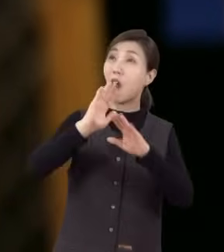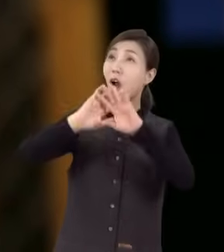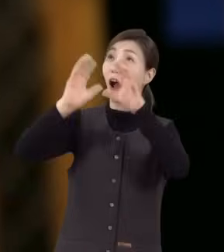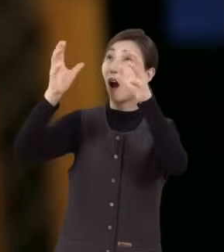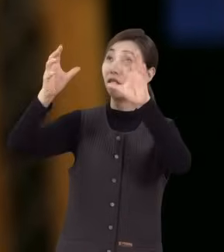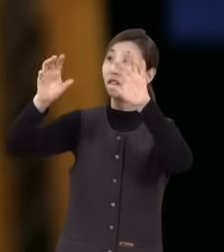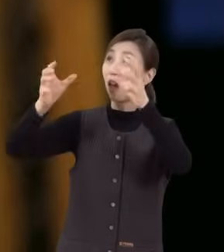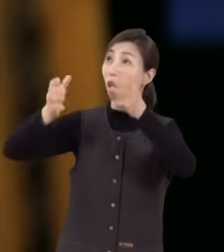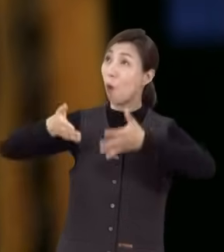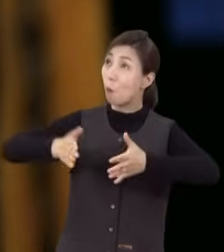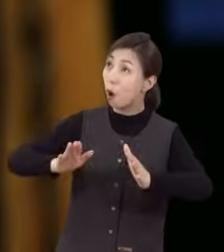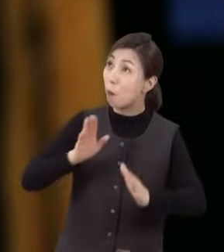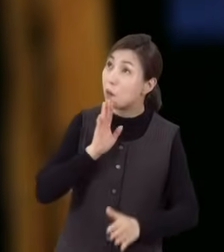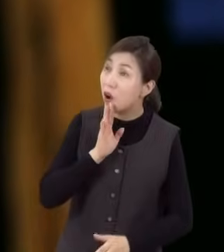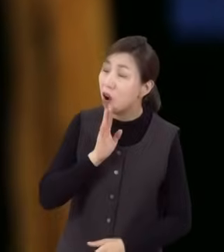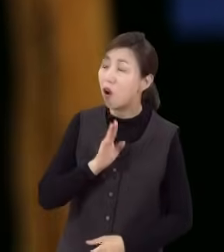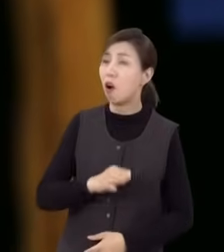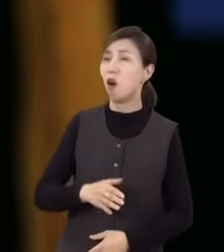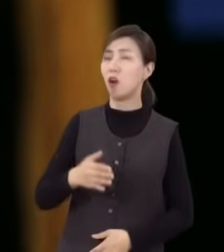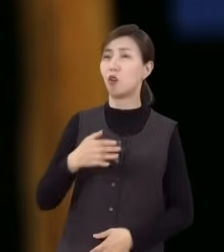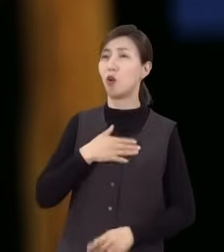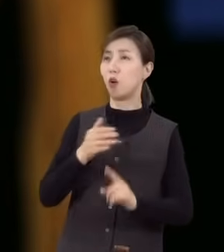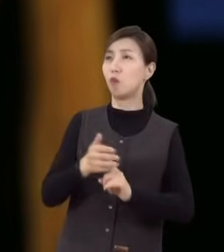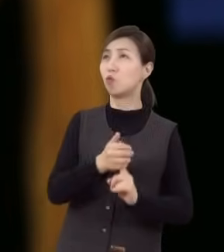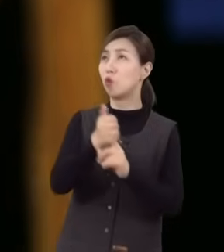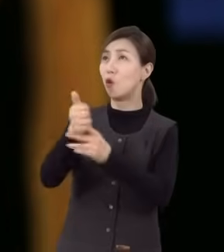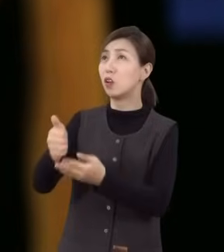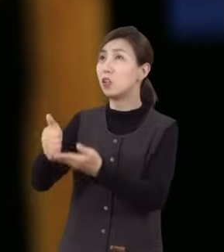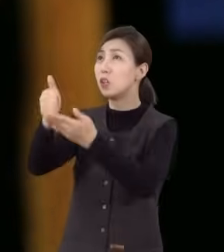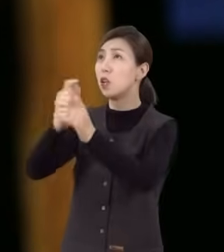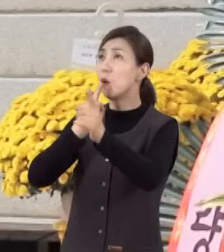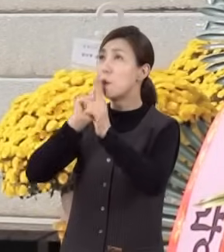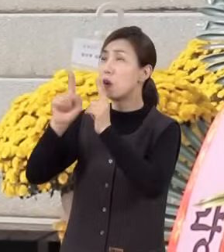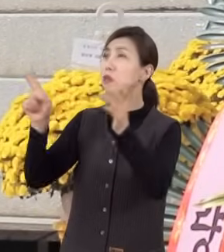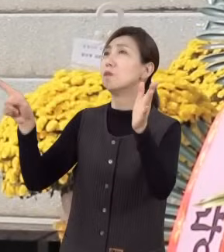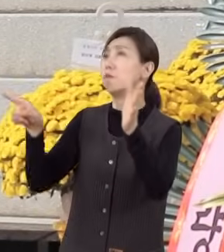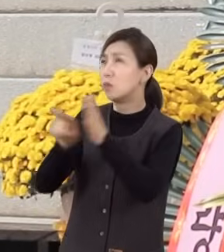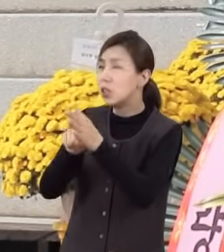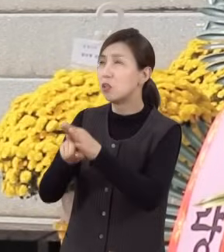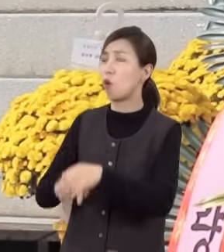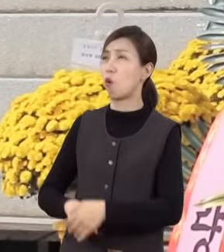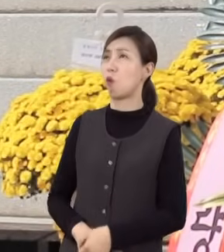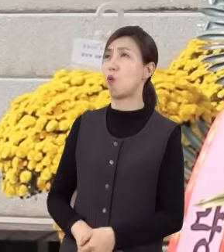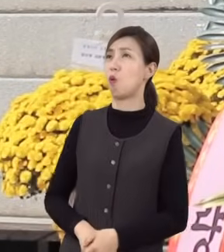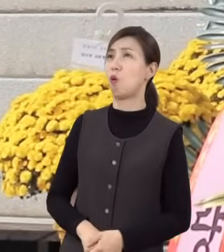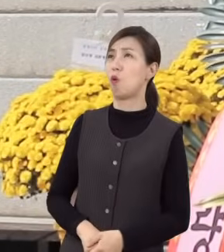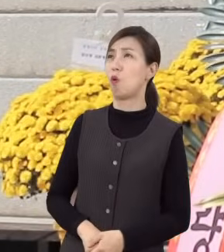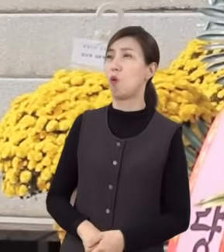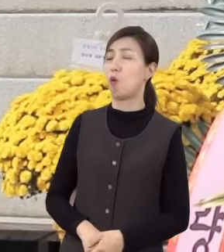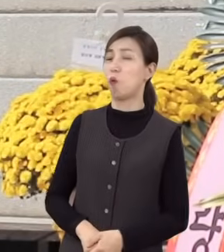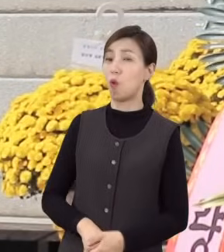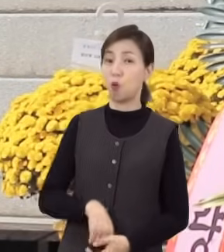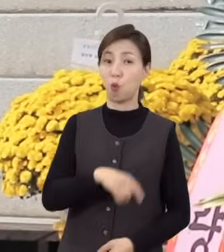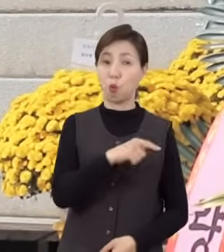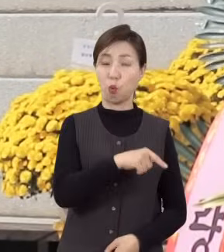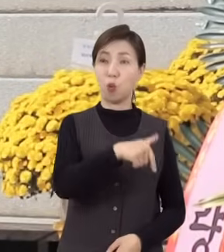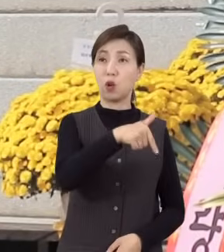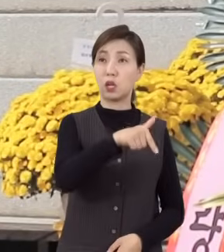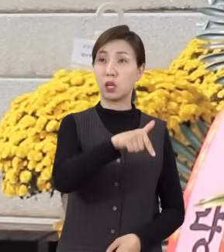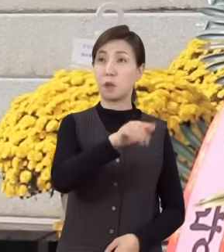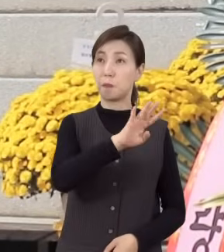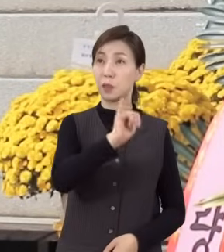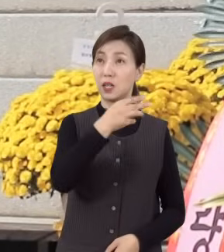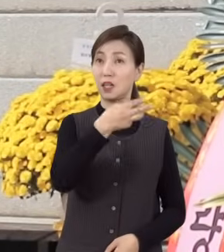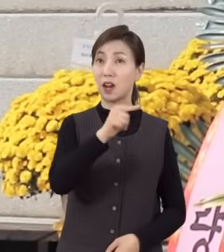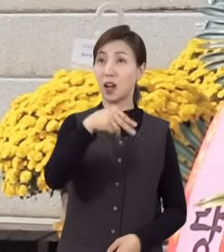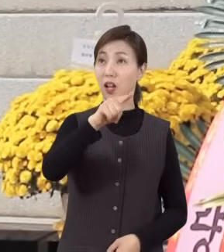부처님. 저는 부처님의 말씀을 의심하지 않습니다. 부처님이 말씀하신 대로 저 비라선은 7일